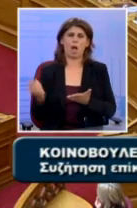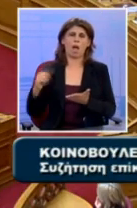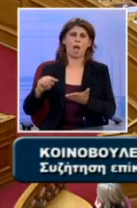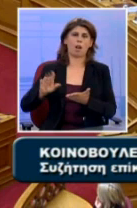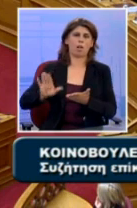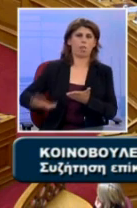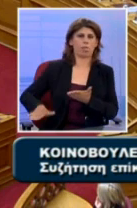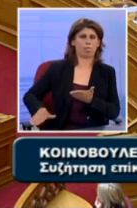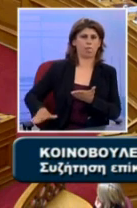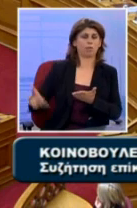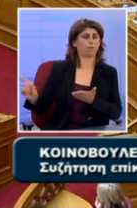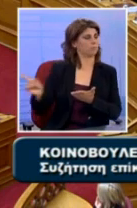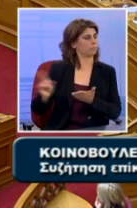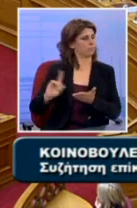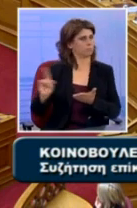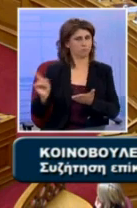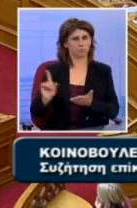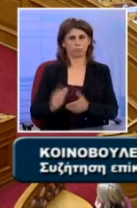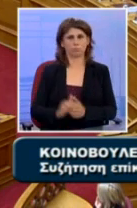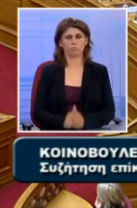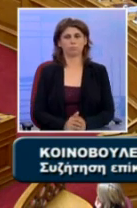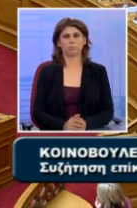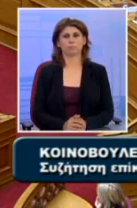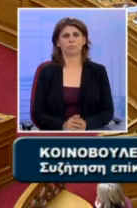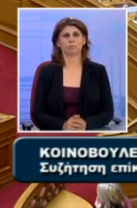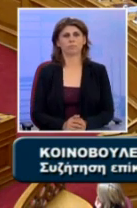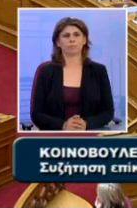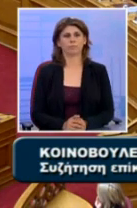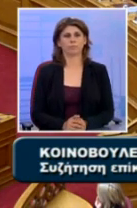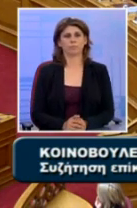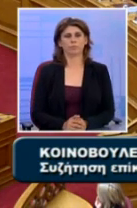Και τέλος,